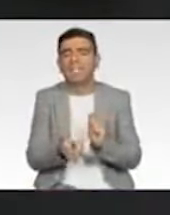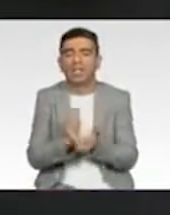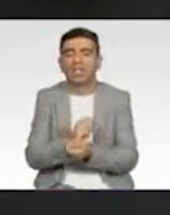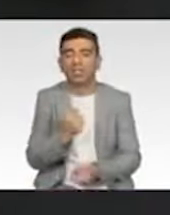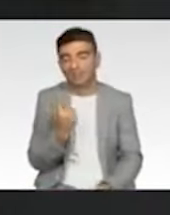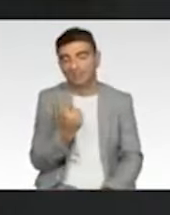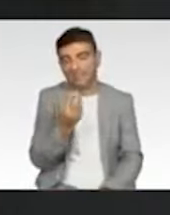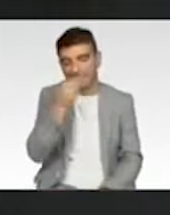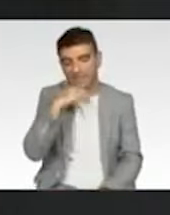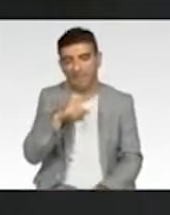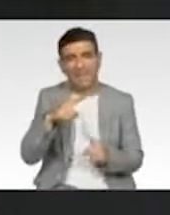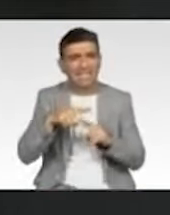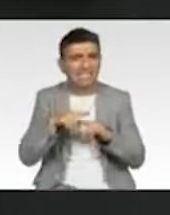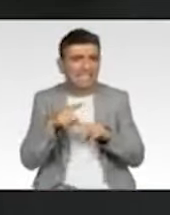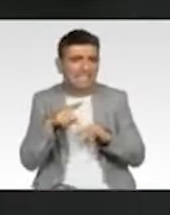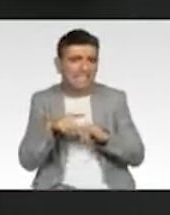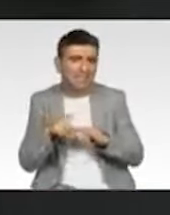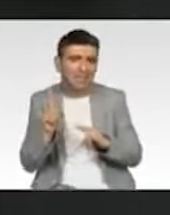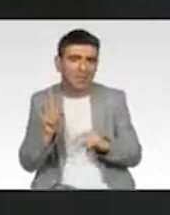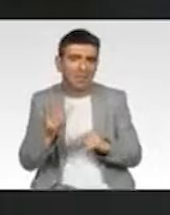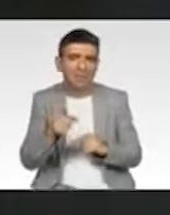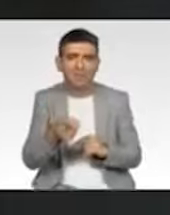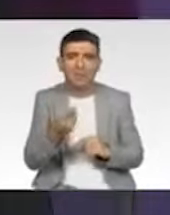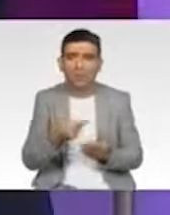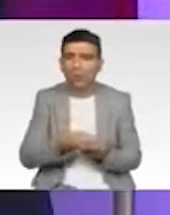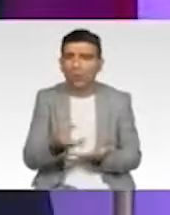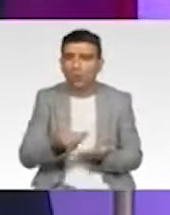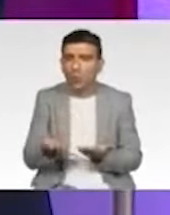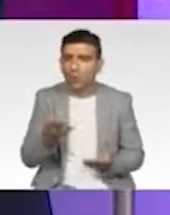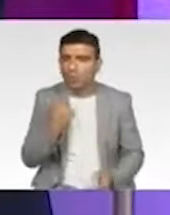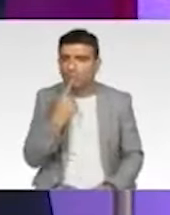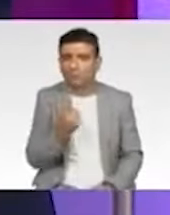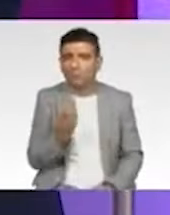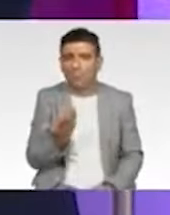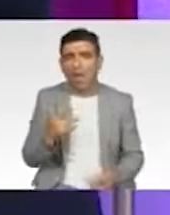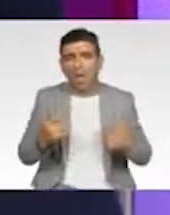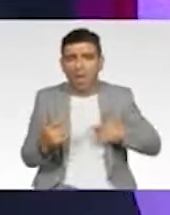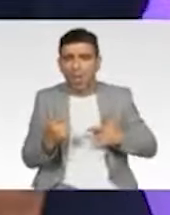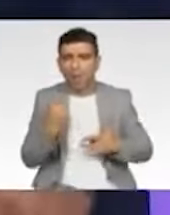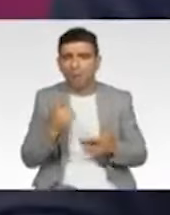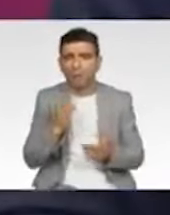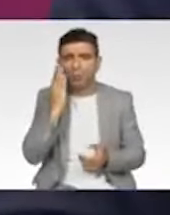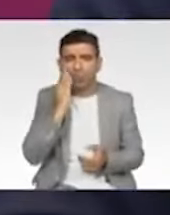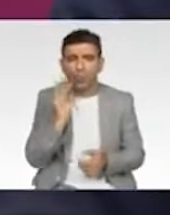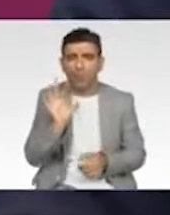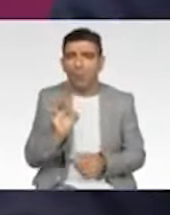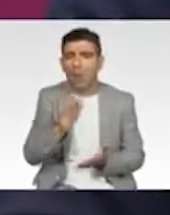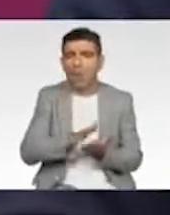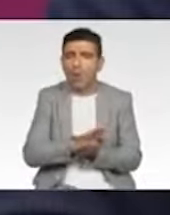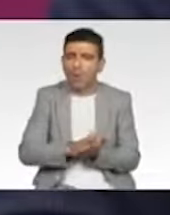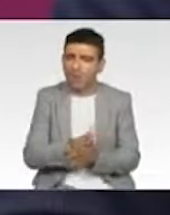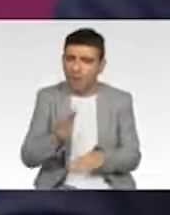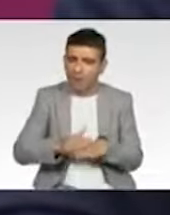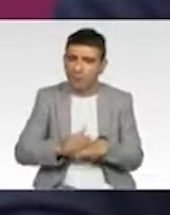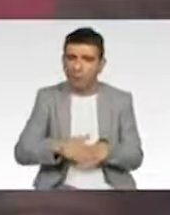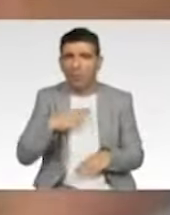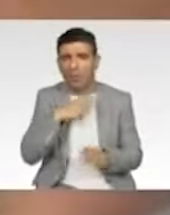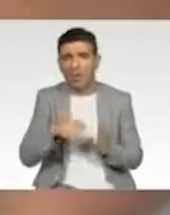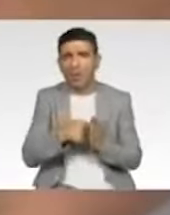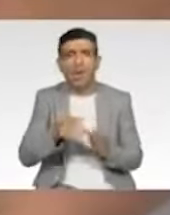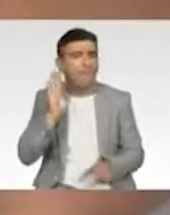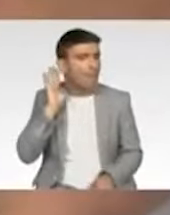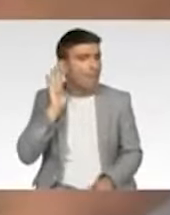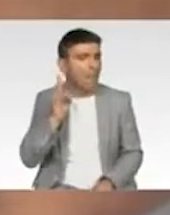bir tahıl mı desem, nohut tohum mu desem. Yani... Anadolu'da birçok yörede var zaten. Bulgurla bu şekilde köfteler yapılıyor kıymayla. Yani Malatya